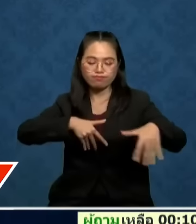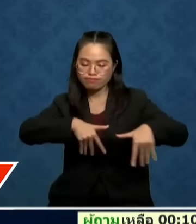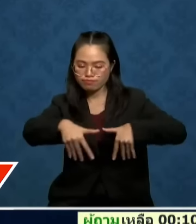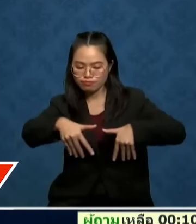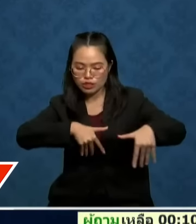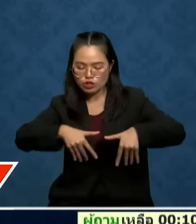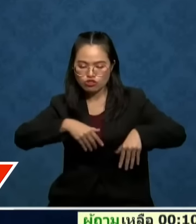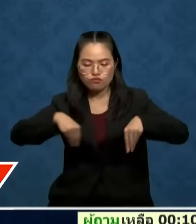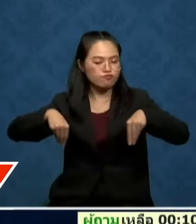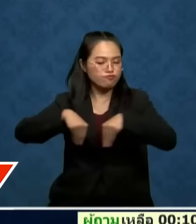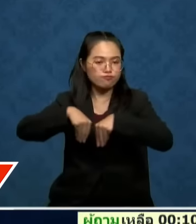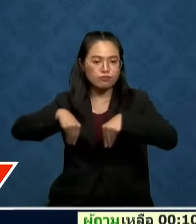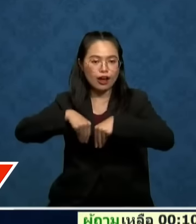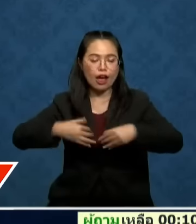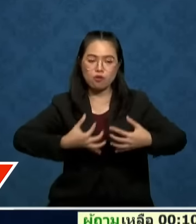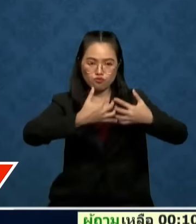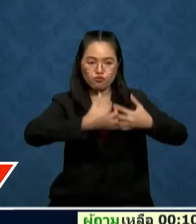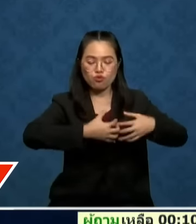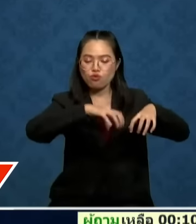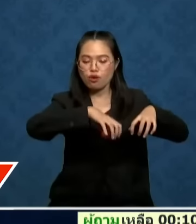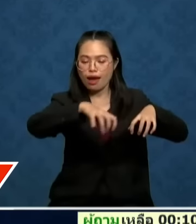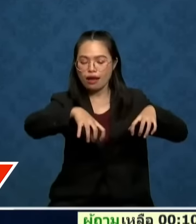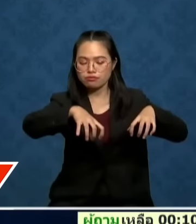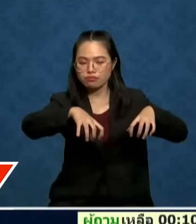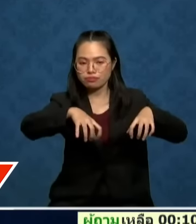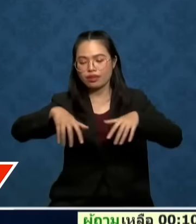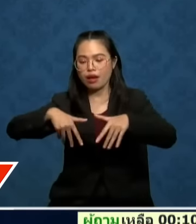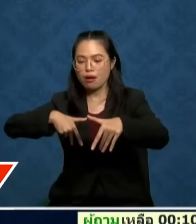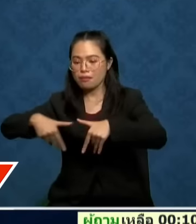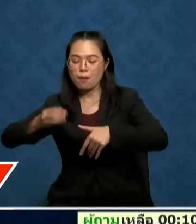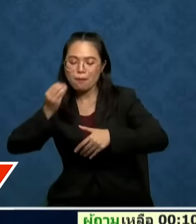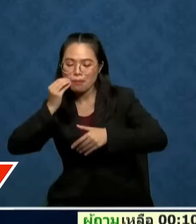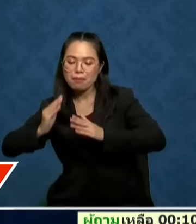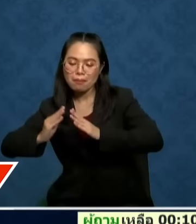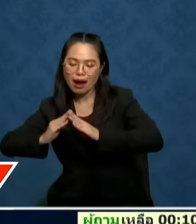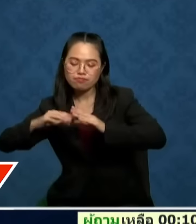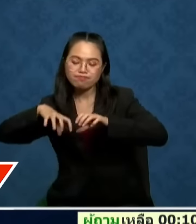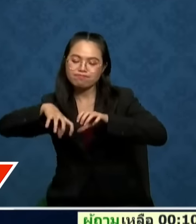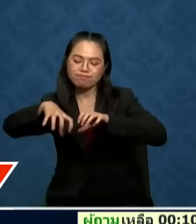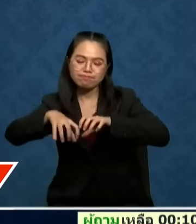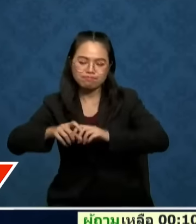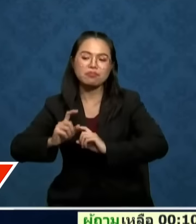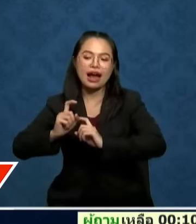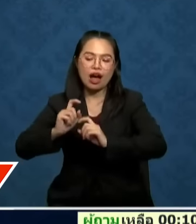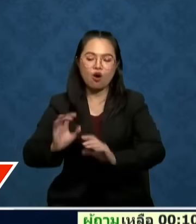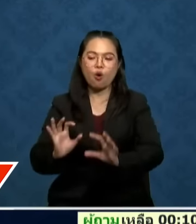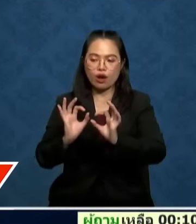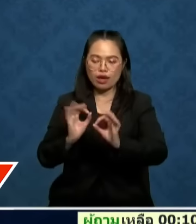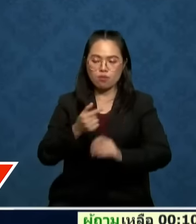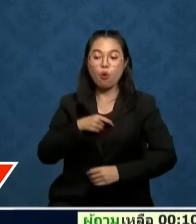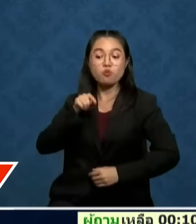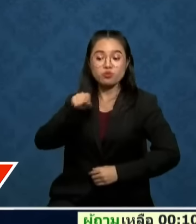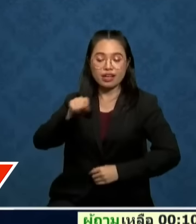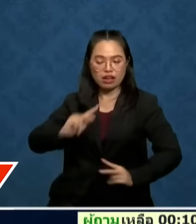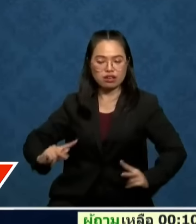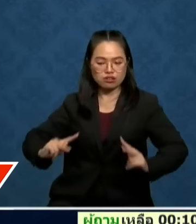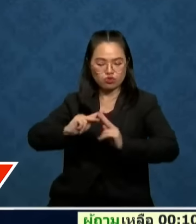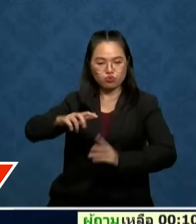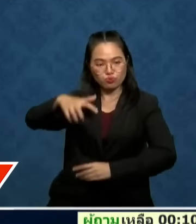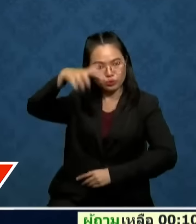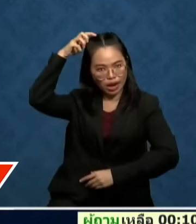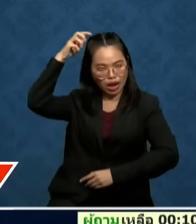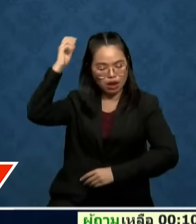ที่อยู่ใกล้เคียงพี่น้องประชาชนที่อาศัยอยู่ในเขตอันตรายตรงนี้นะครับขอสั่งการให้กระทรวงมหาดไทยโดยกรมป้องกันและบรรเทา